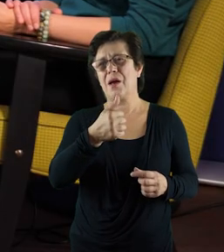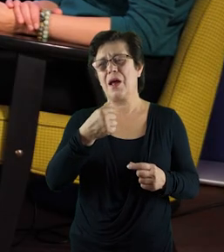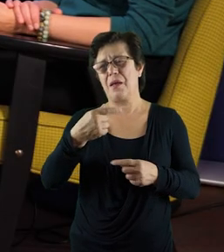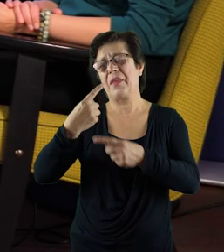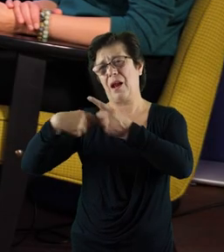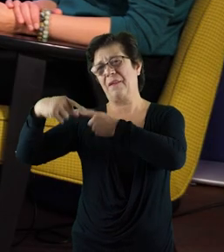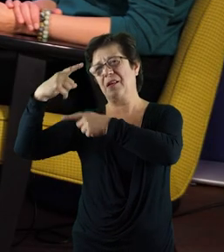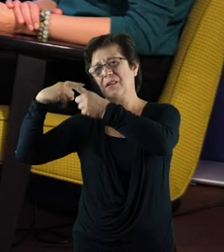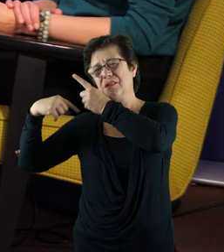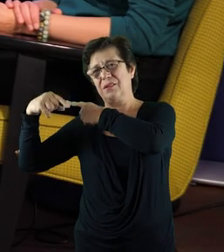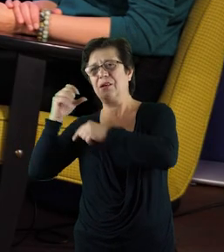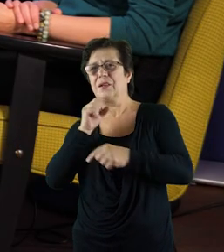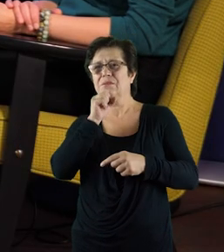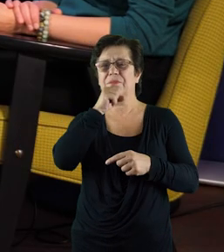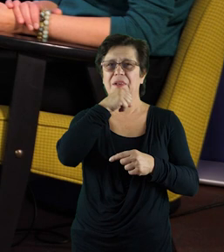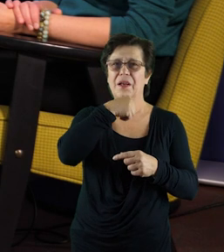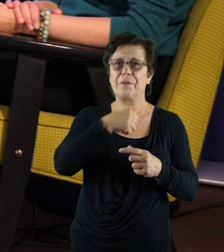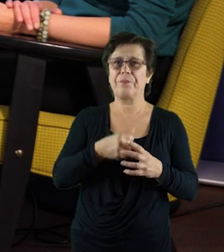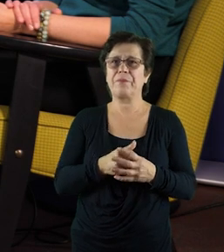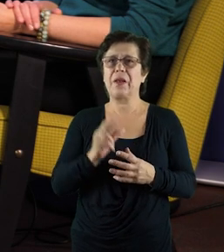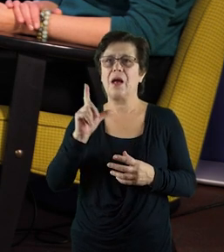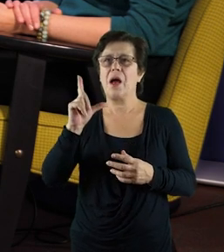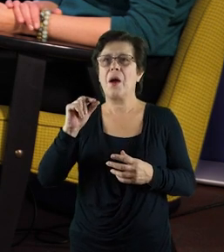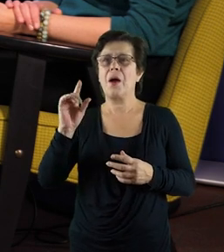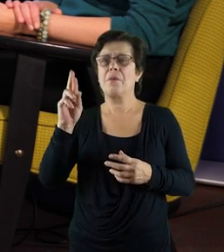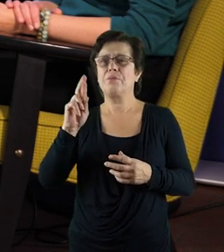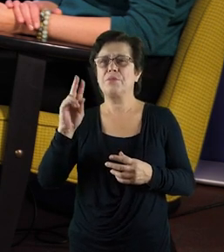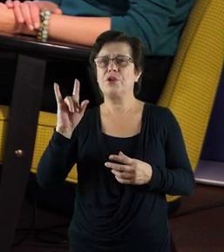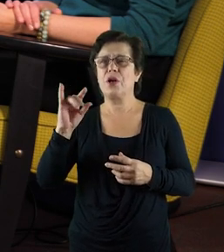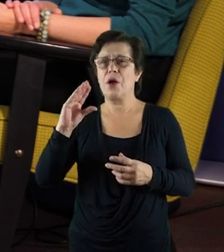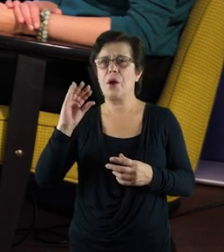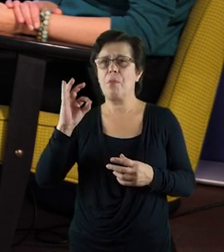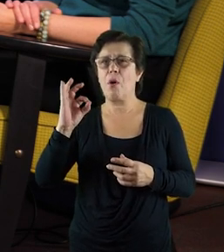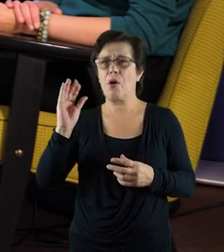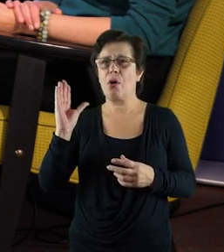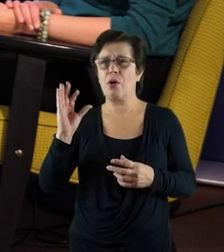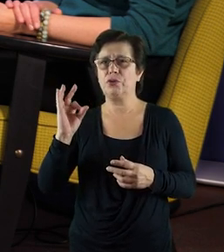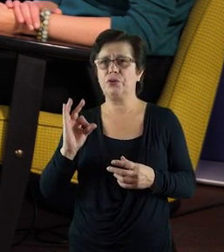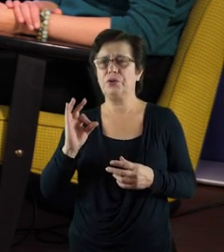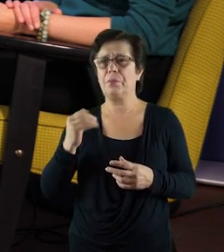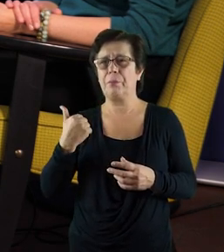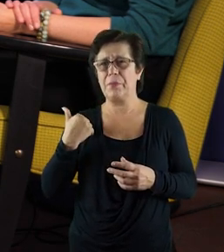tradycję. Bo Przybosz był takim absolutnie